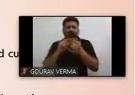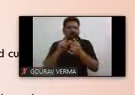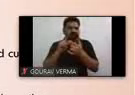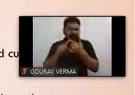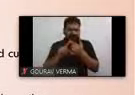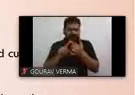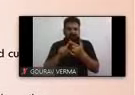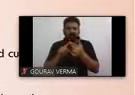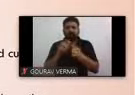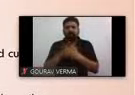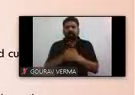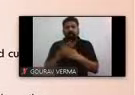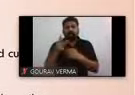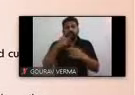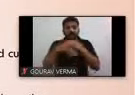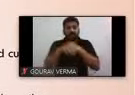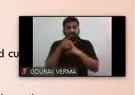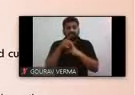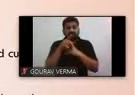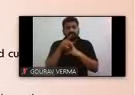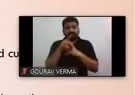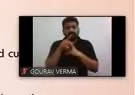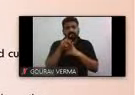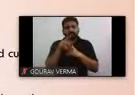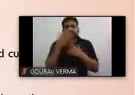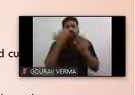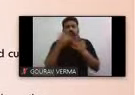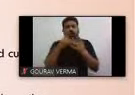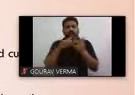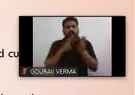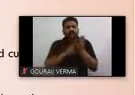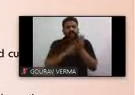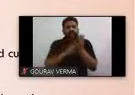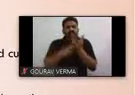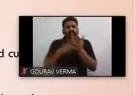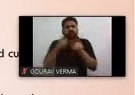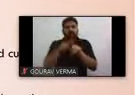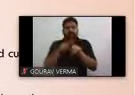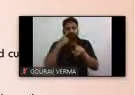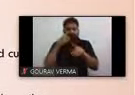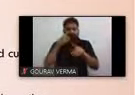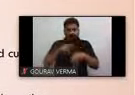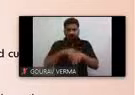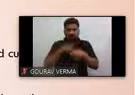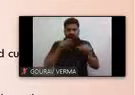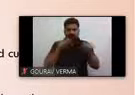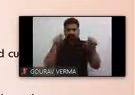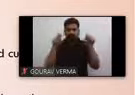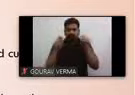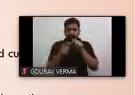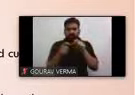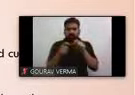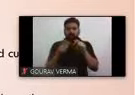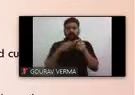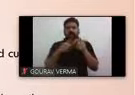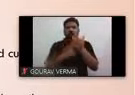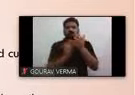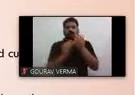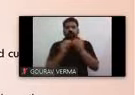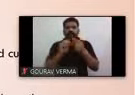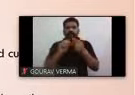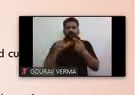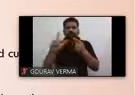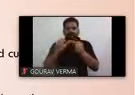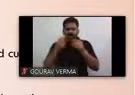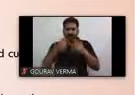which are the cause of the cases, the etiology has changed. Rubella has decreased.